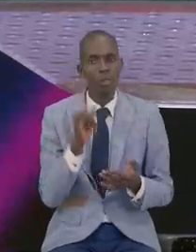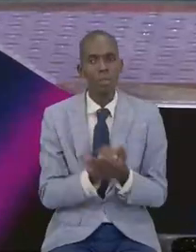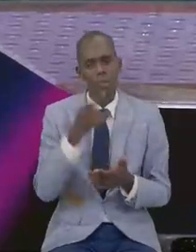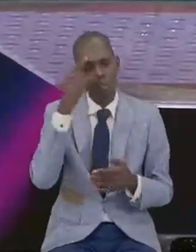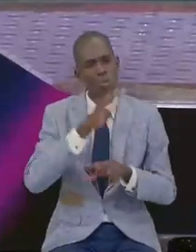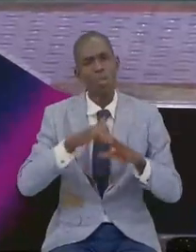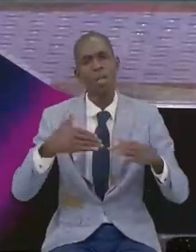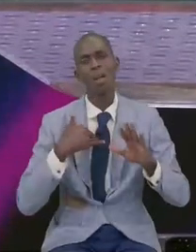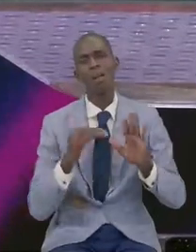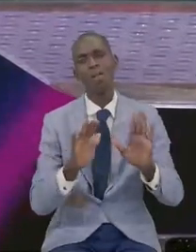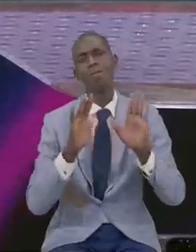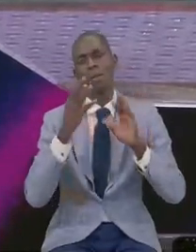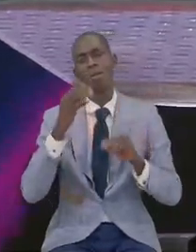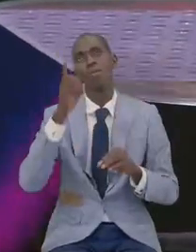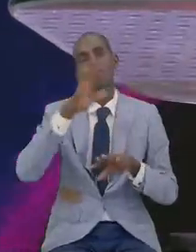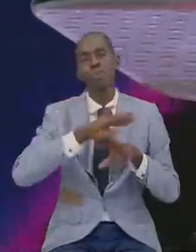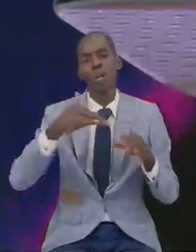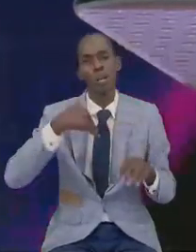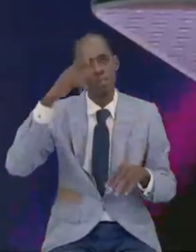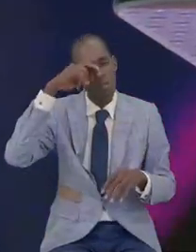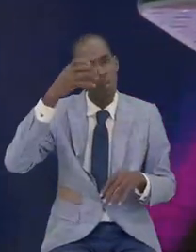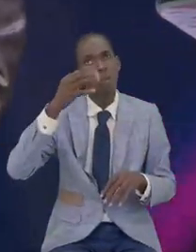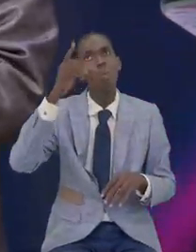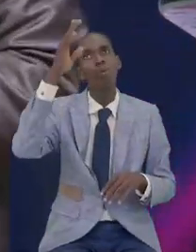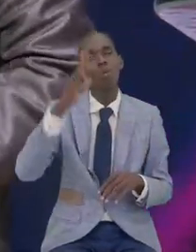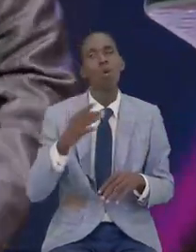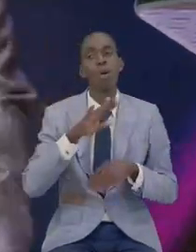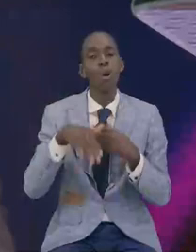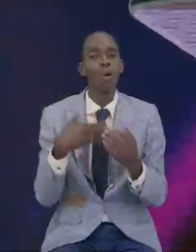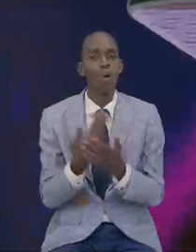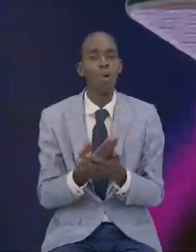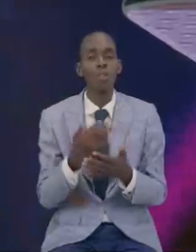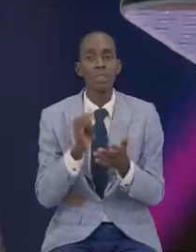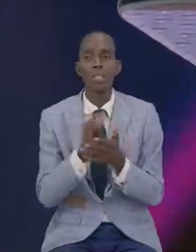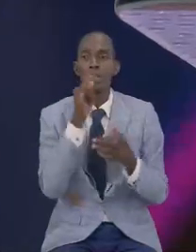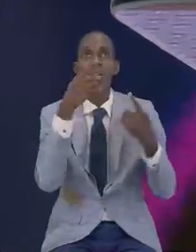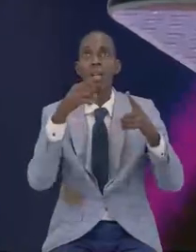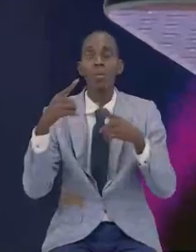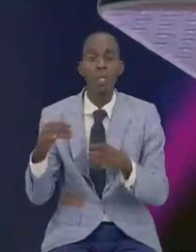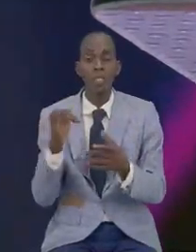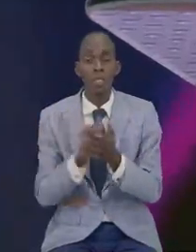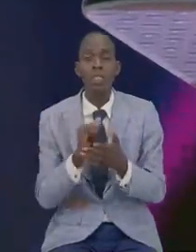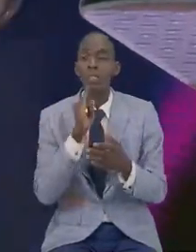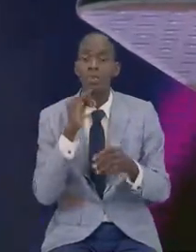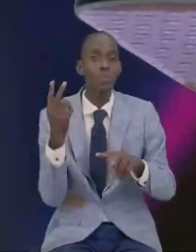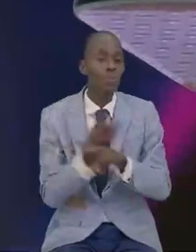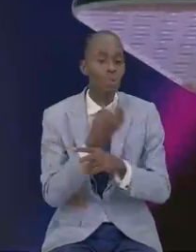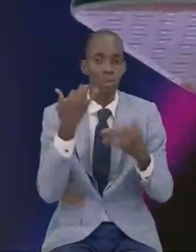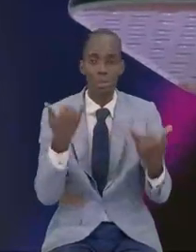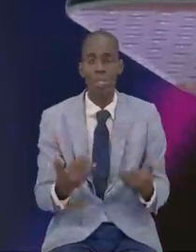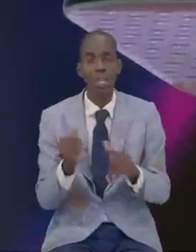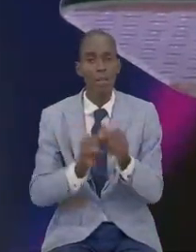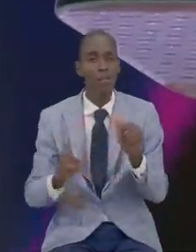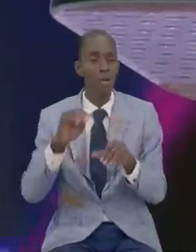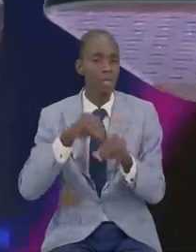avoir peur, parce que tu n'as pas la crainte de Dieu, tu n'as pas la sagesse de Dieu. Maintenant, tu travailles pour les gens. On t'envoie des choses sur WhatsApp.